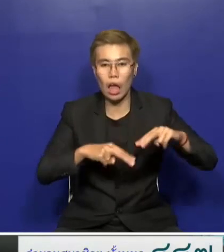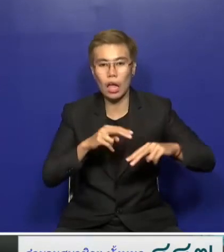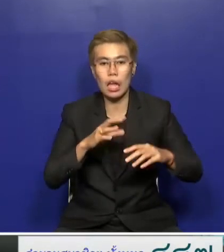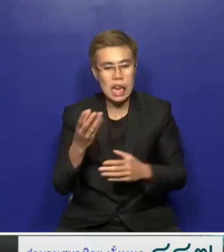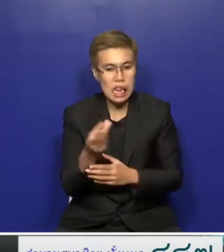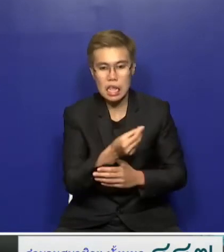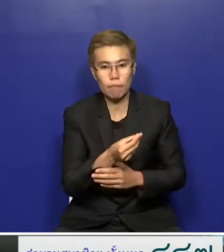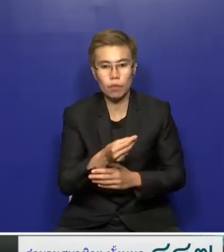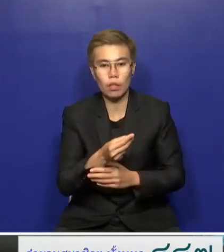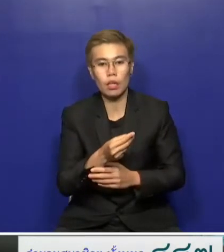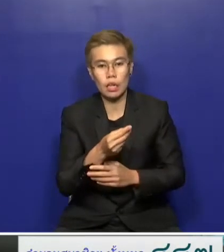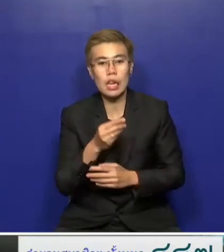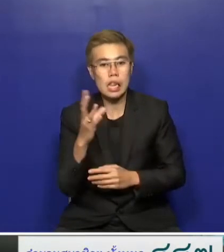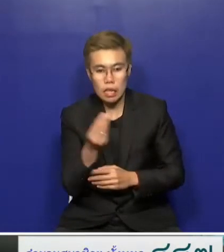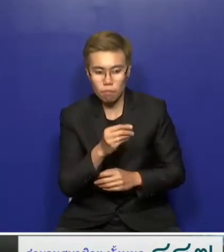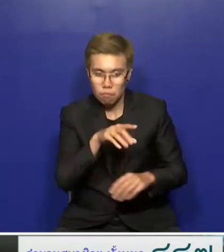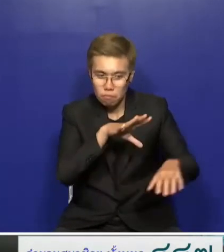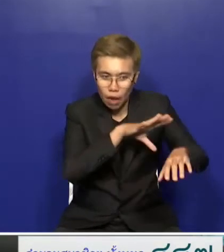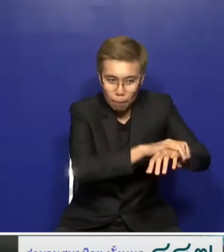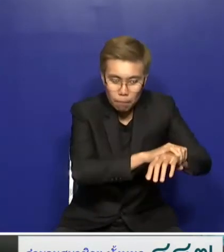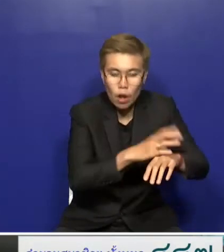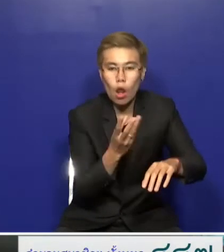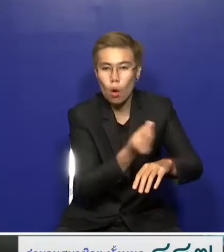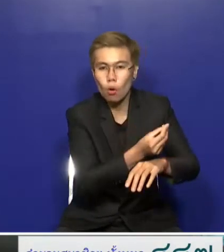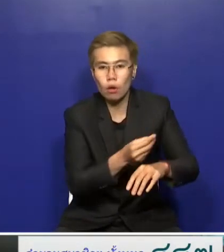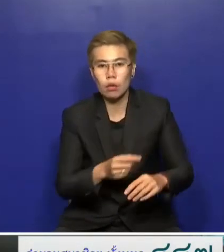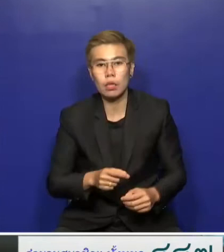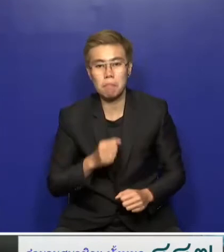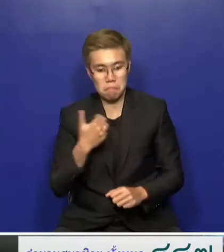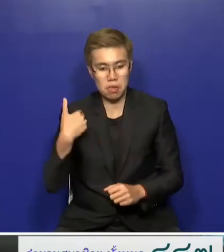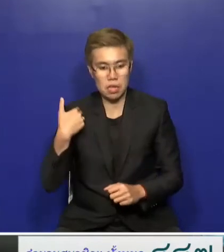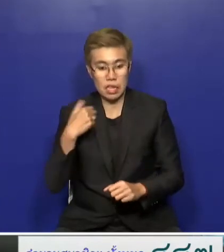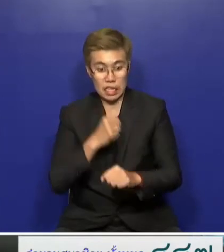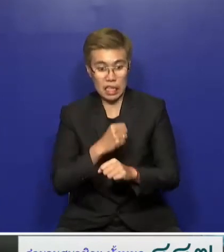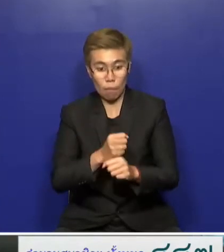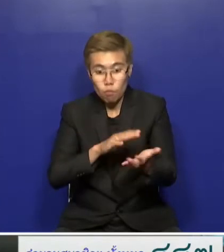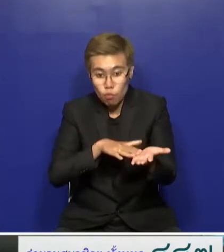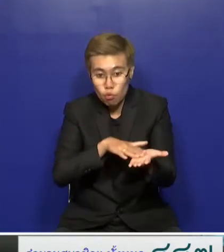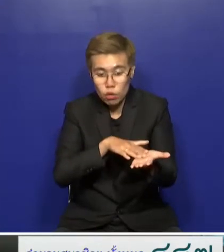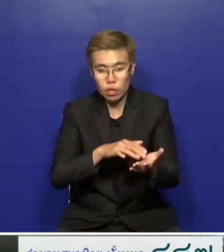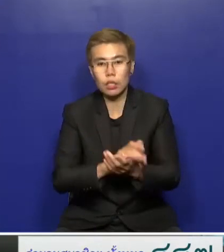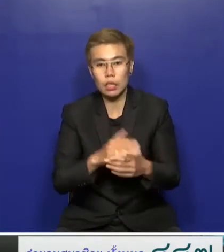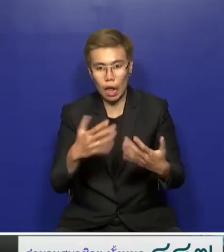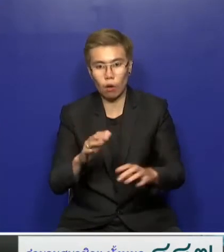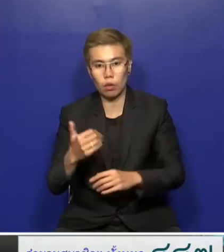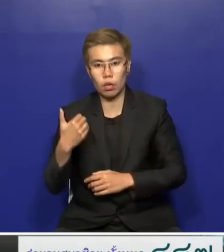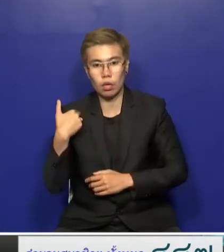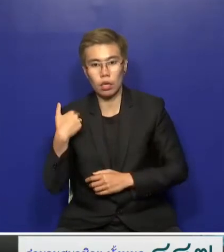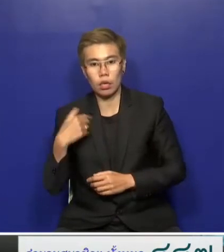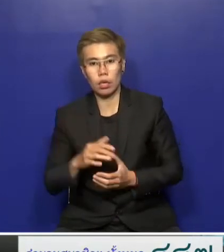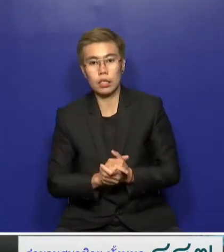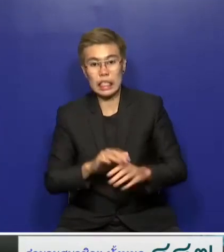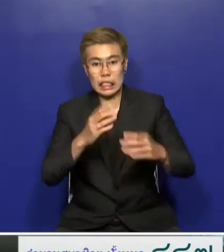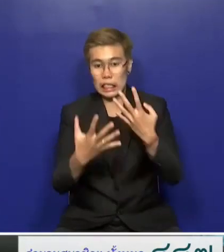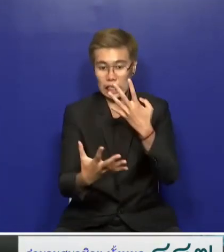ยเร็วเด็ดขาดเฉียบพลันมีมาตรการลงโทษที่รุนแรงแล้วก็ทำให้ประจักษ์เชือดไก่ให้ลิงดู